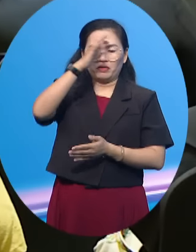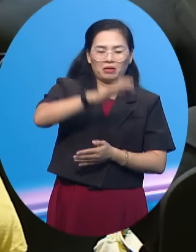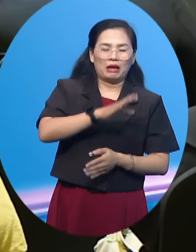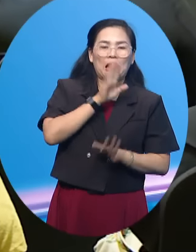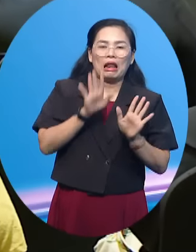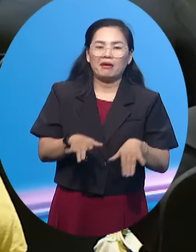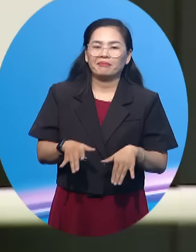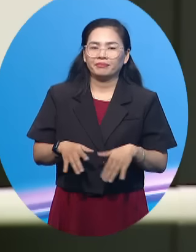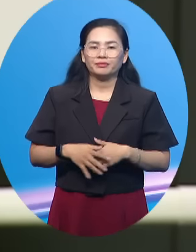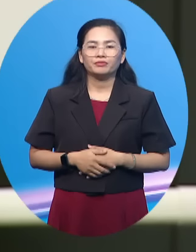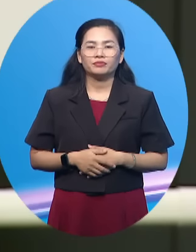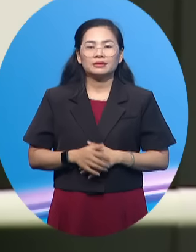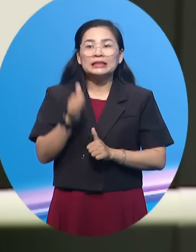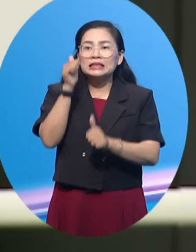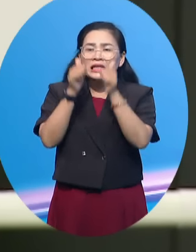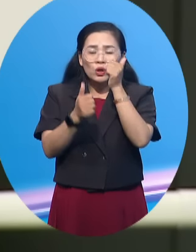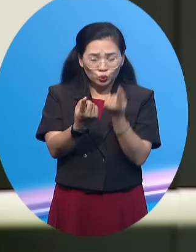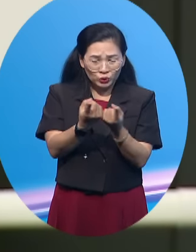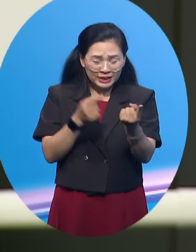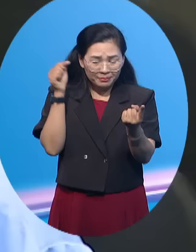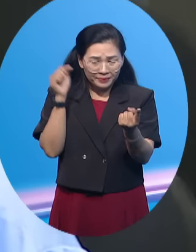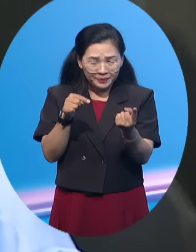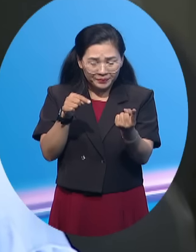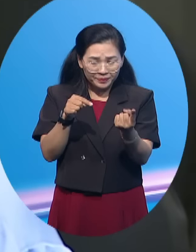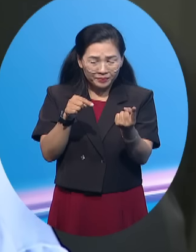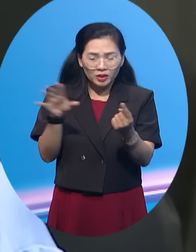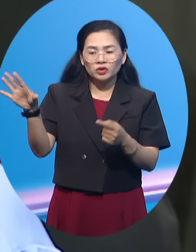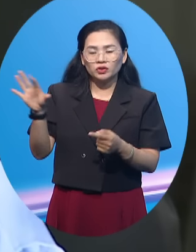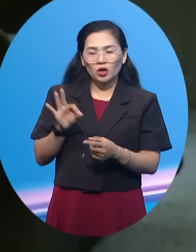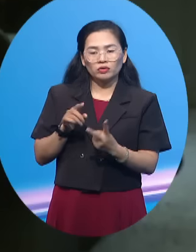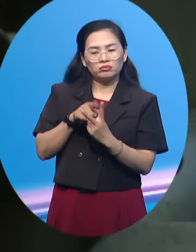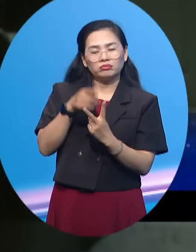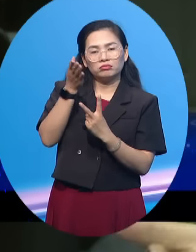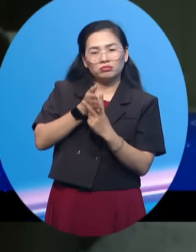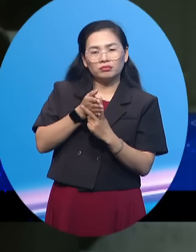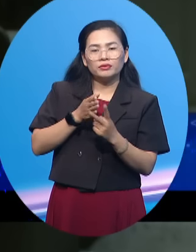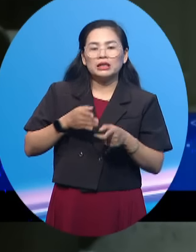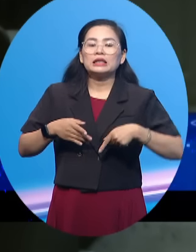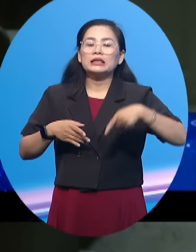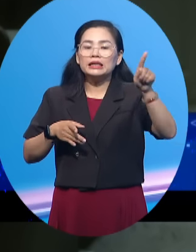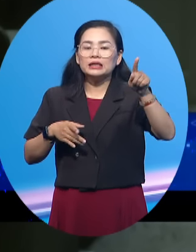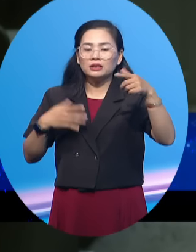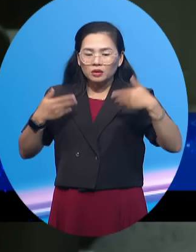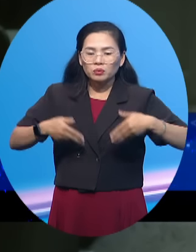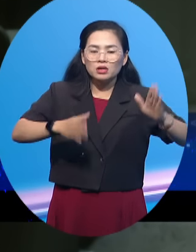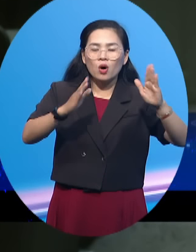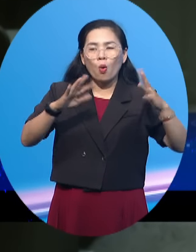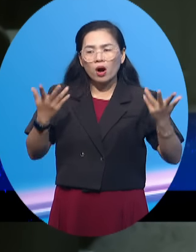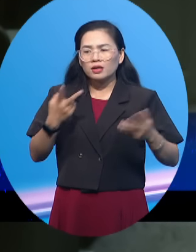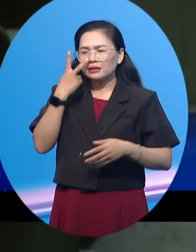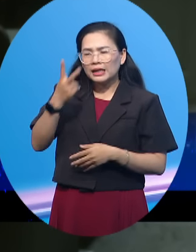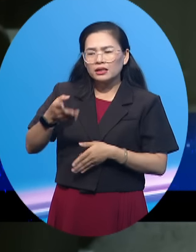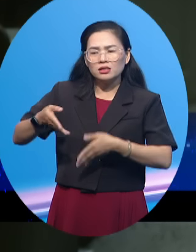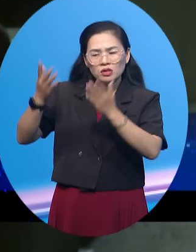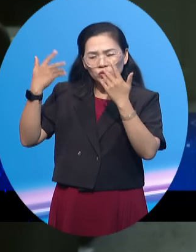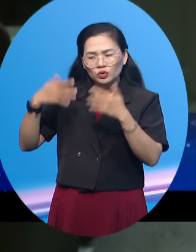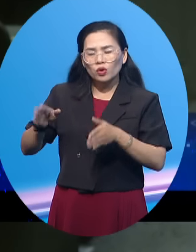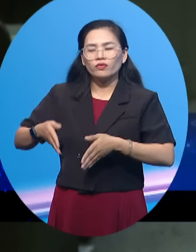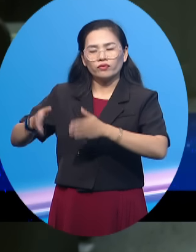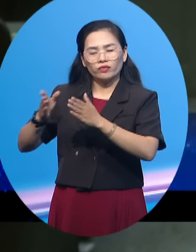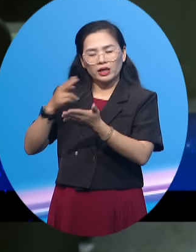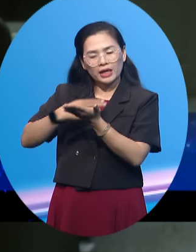thi. Nếu như một doanh nghiệp mà chọn hai con đường, nghĩa là cứ đi thì sẽ thành đường, hay là chúng ta cần